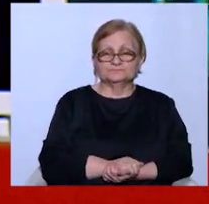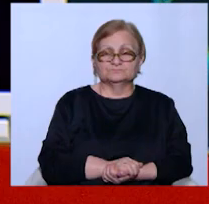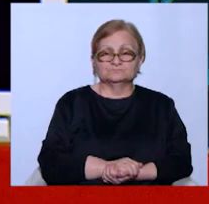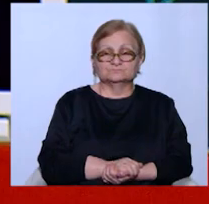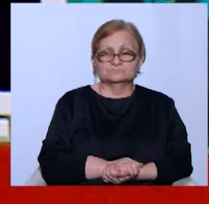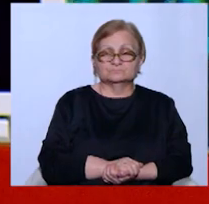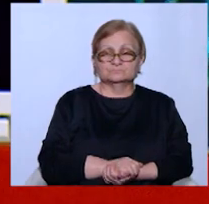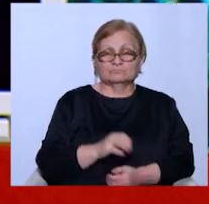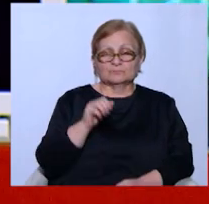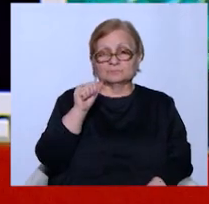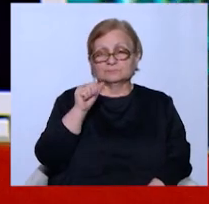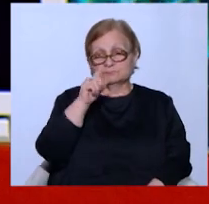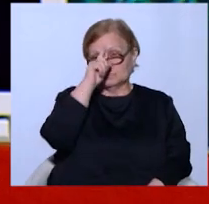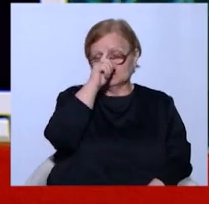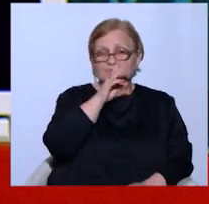და დათო.